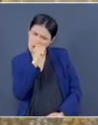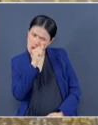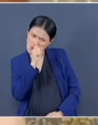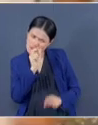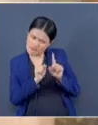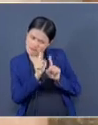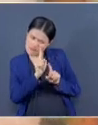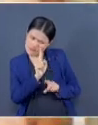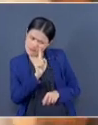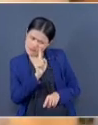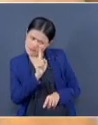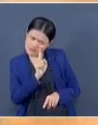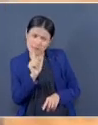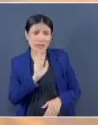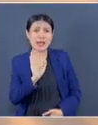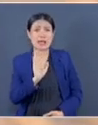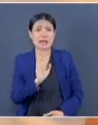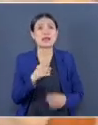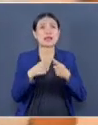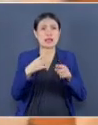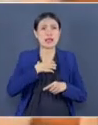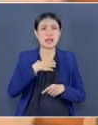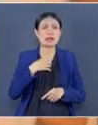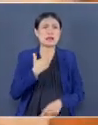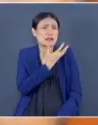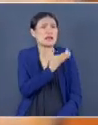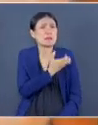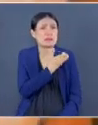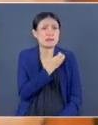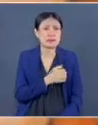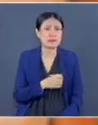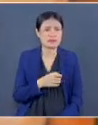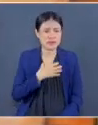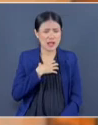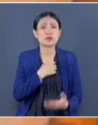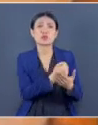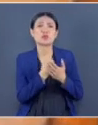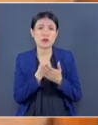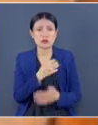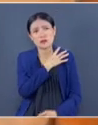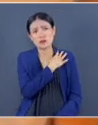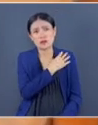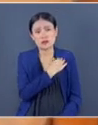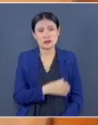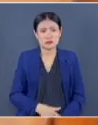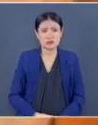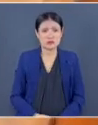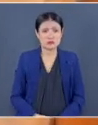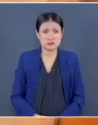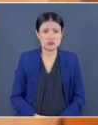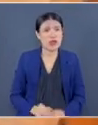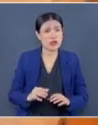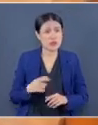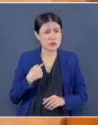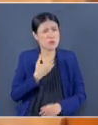ก็ผมปวดหลังมากอ่ะก็เลยอยากไปรักษาด้วยพลังจิตไปอาจารย์เอกเนี่ยกดเส้นเผื่อจะหายเอาละฮะหายหรือไม่หาย